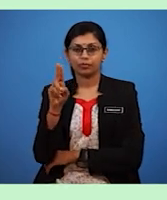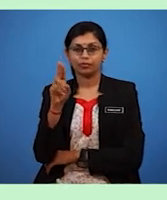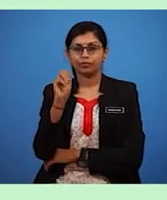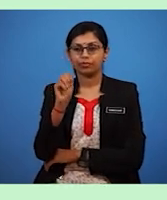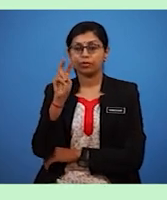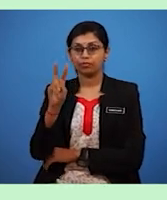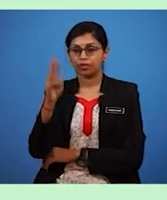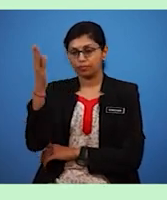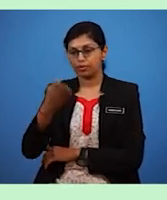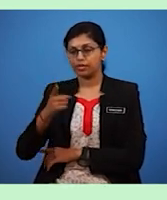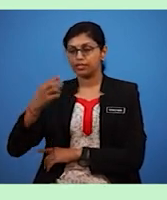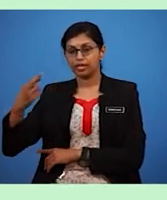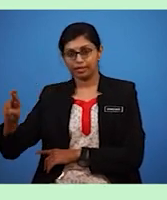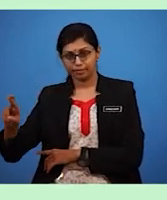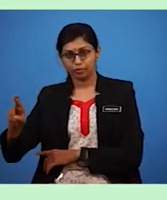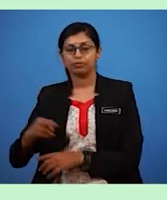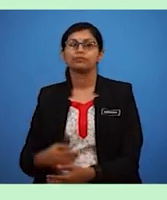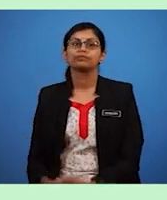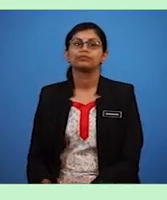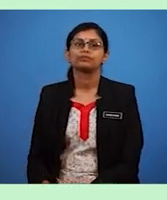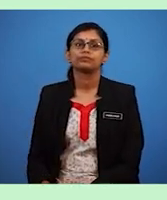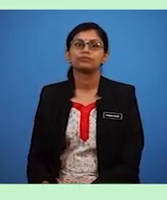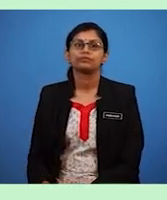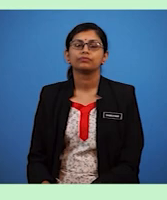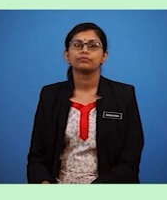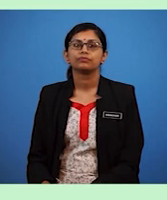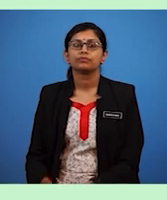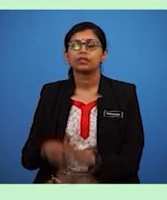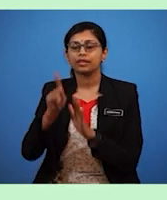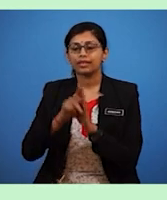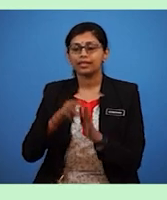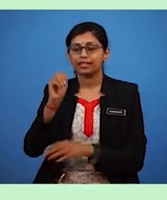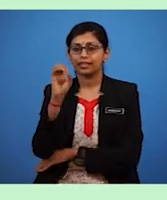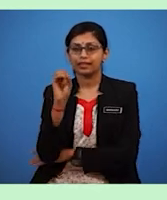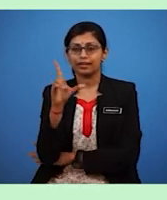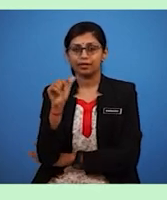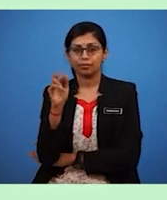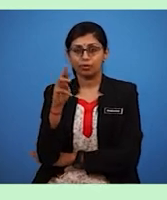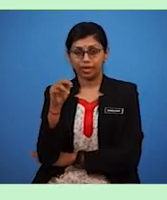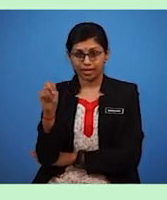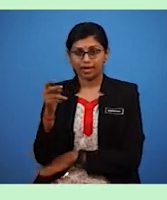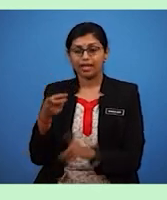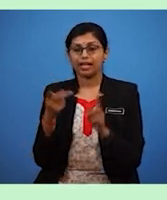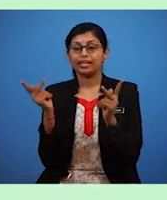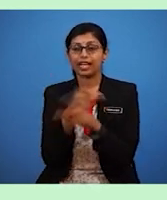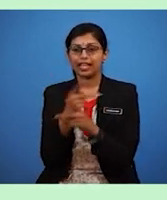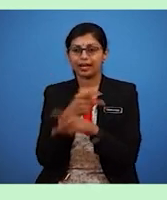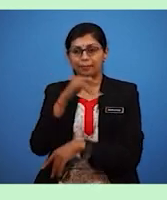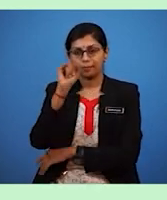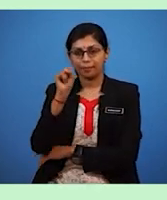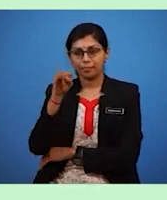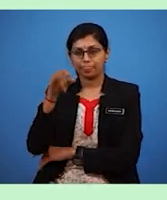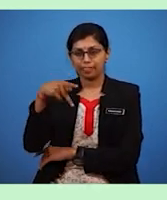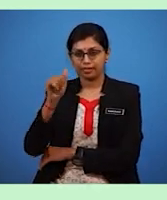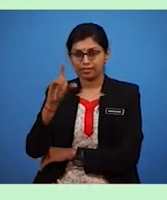1000, yaitu kemolaran darab isi padu bahagi 1000. Kita boleh